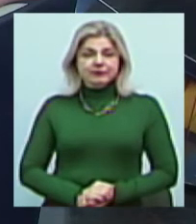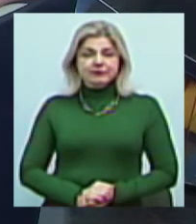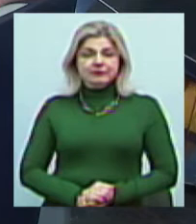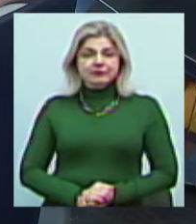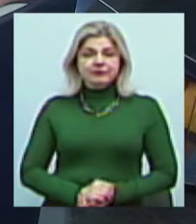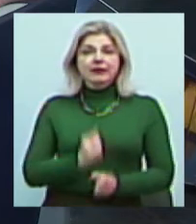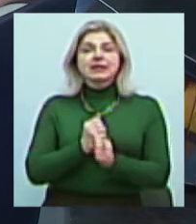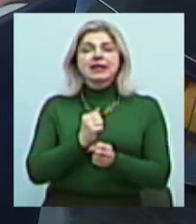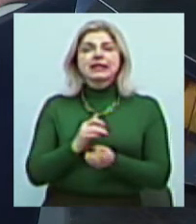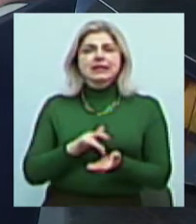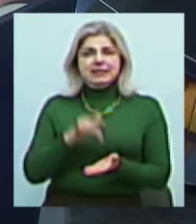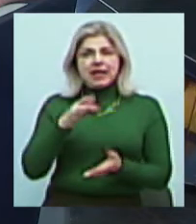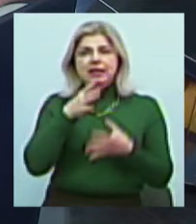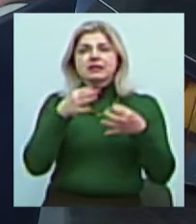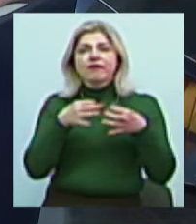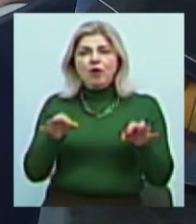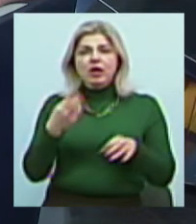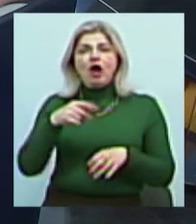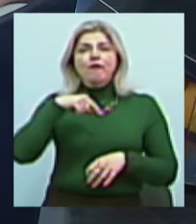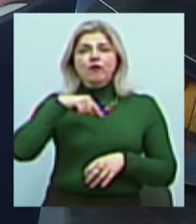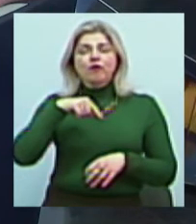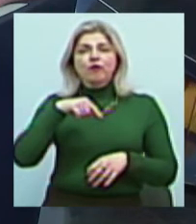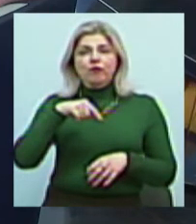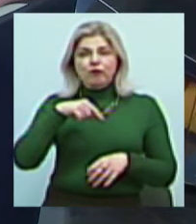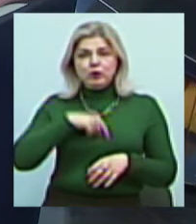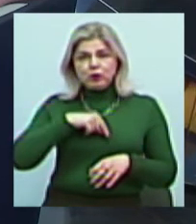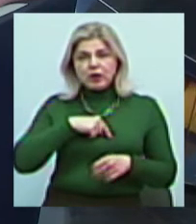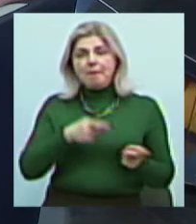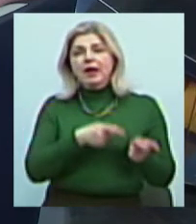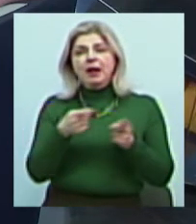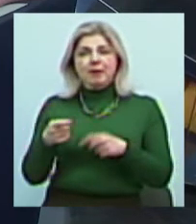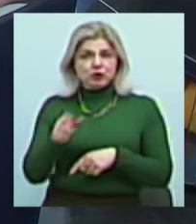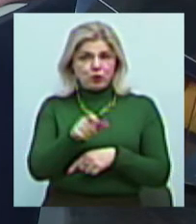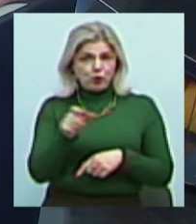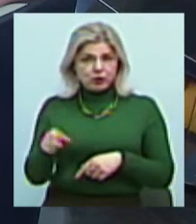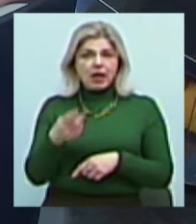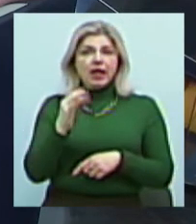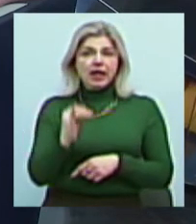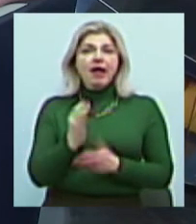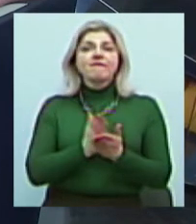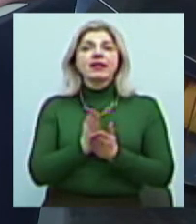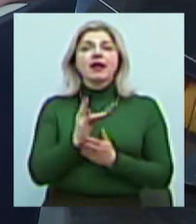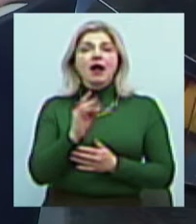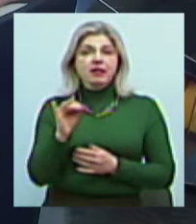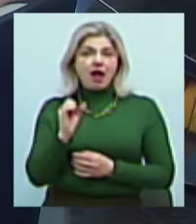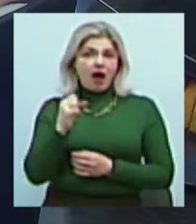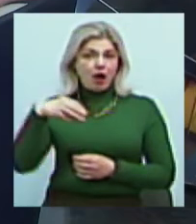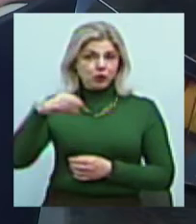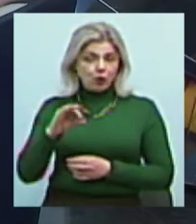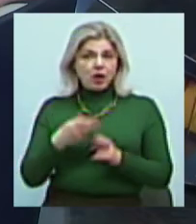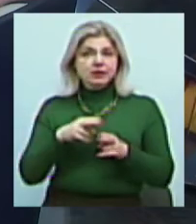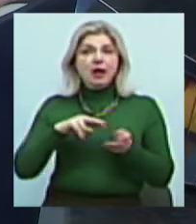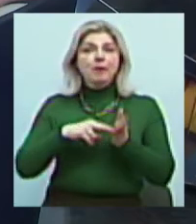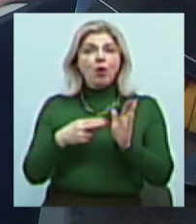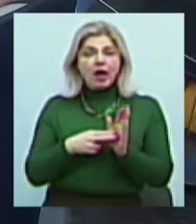центру дозвілля для внутрішньопереміщених осіб та ветеранів АТО. Це проєкт, який